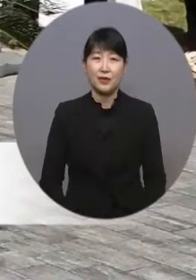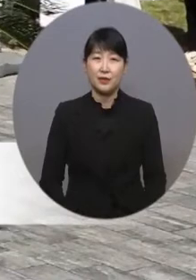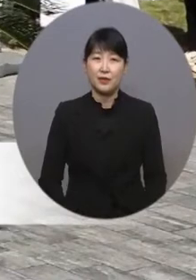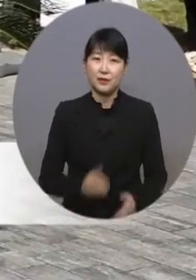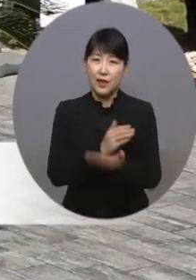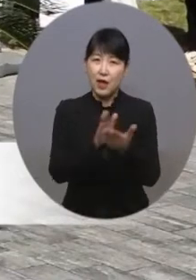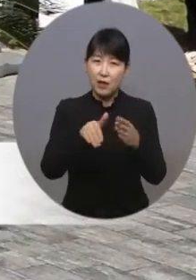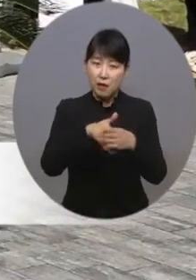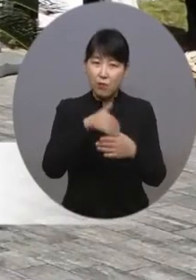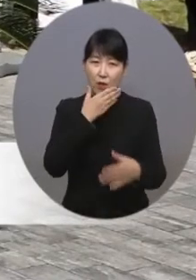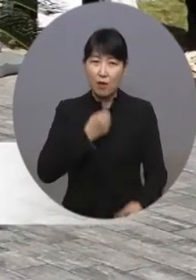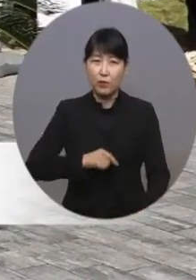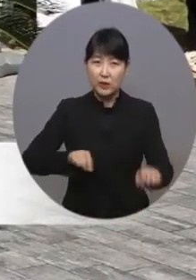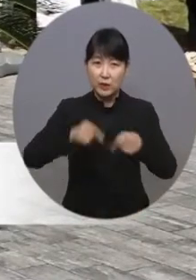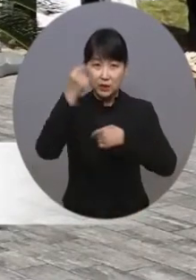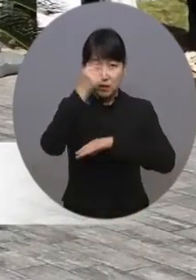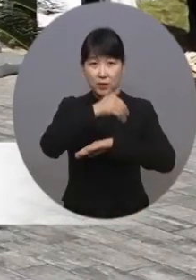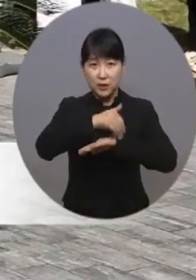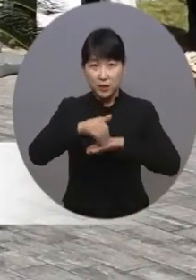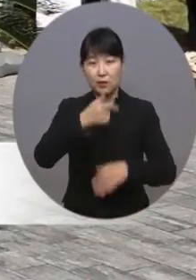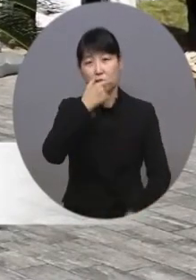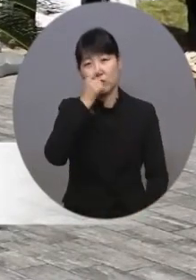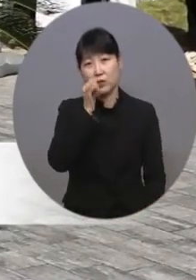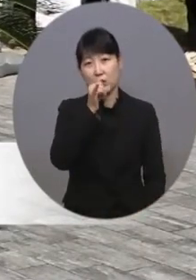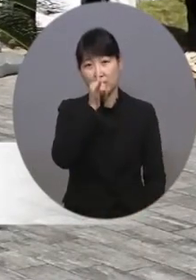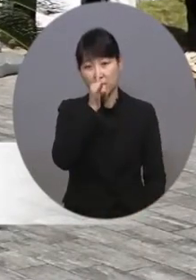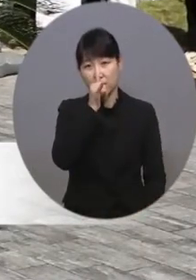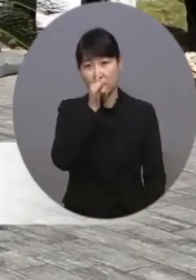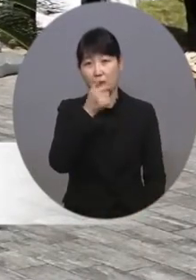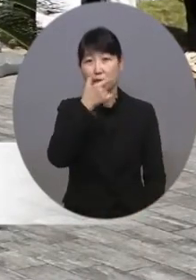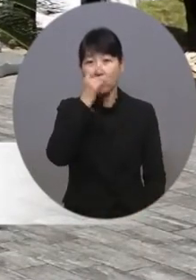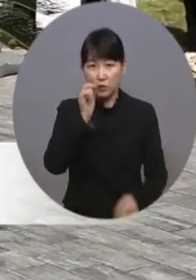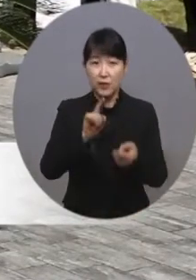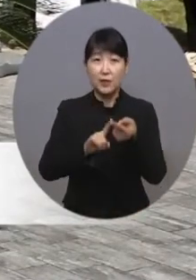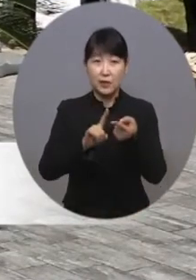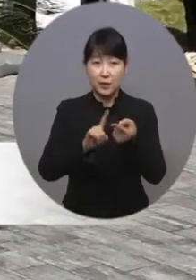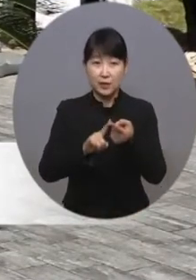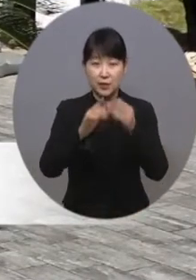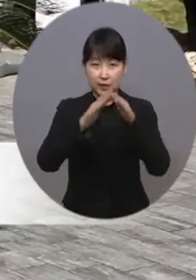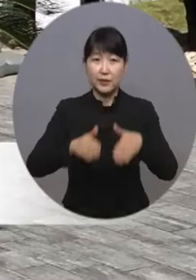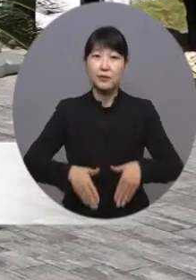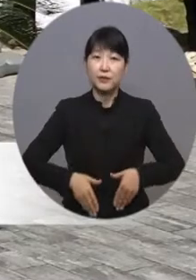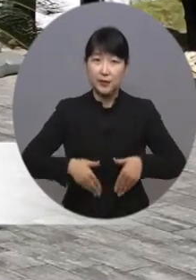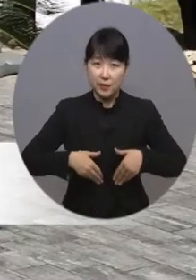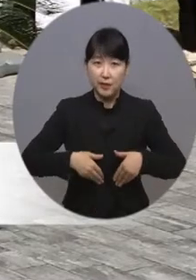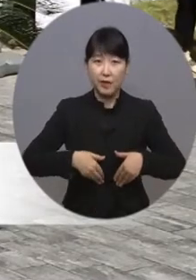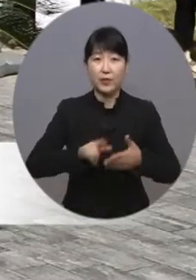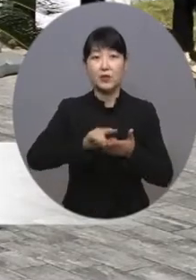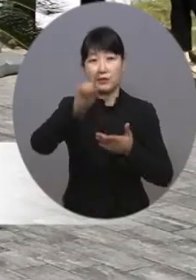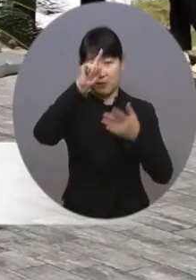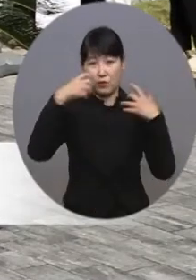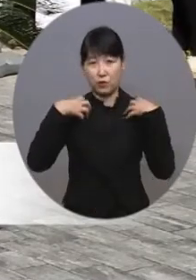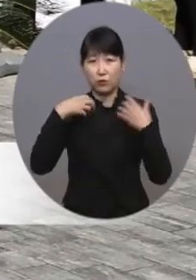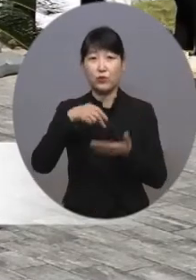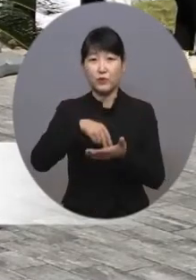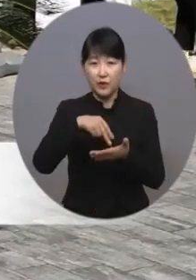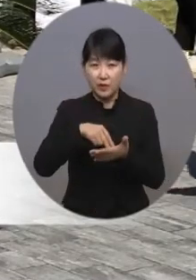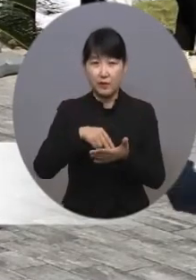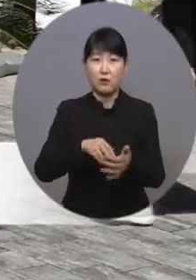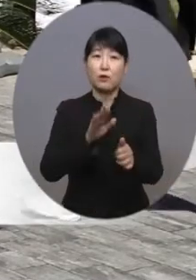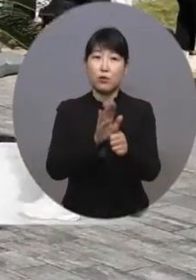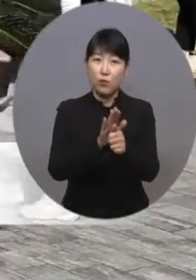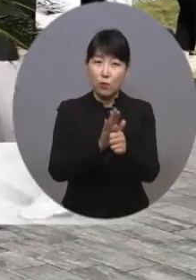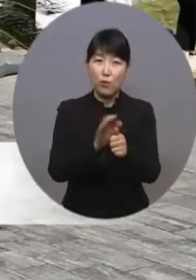복지 정책에 대한 부분들이 약간 미흡한 부분들이 있는데 그 부분에 대해서 전라남 도 차원에서도 많은 협조와